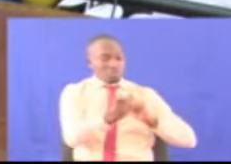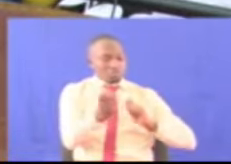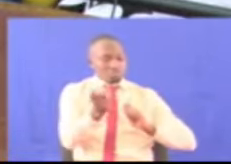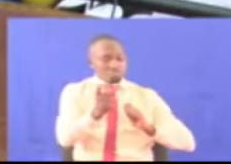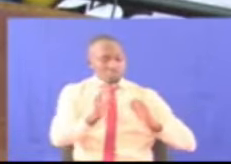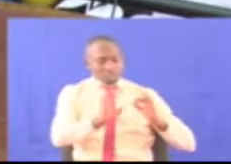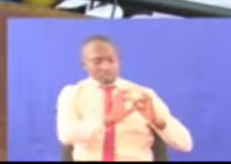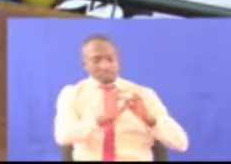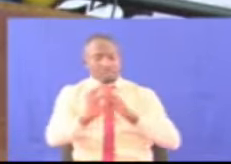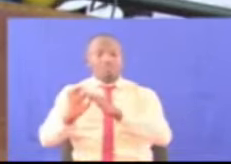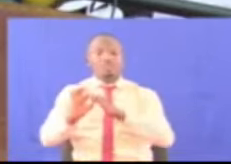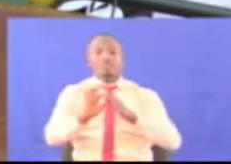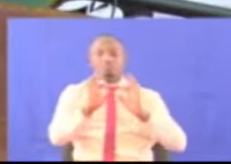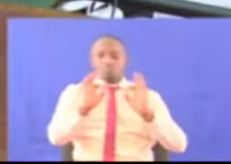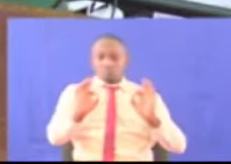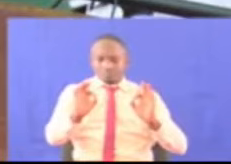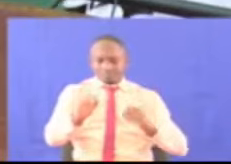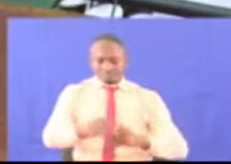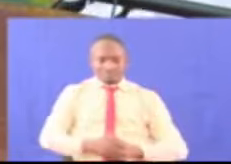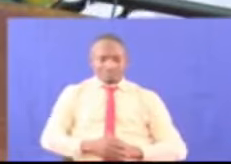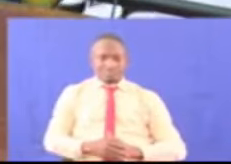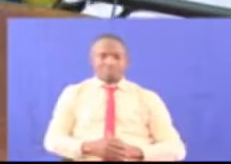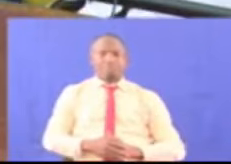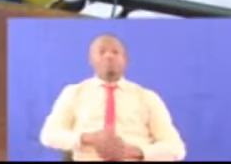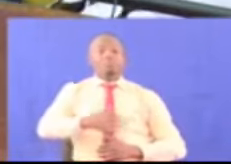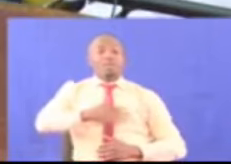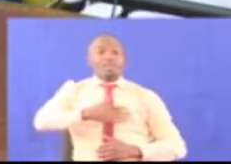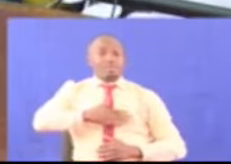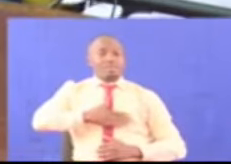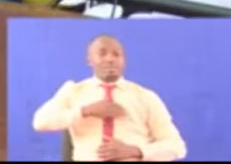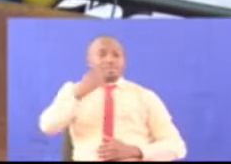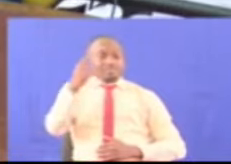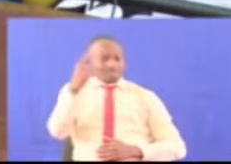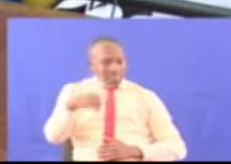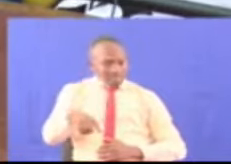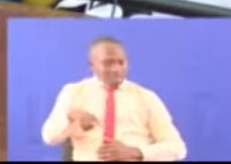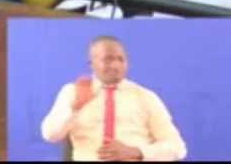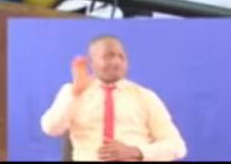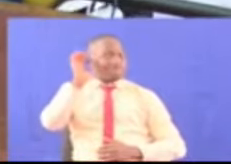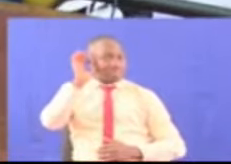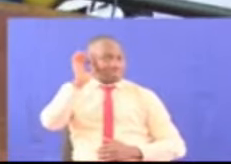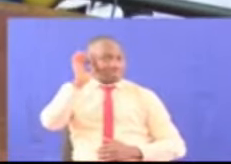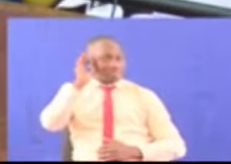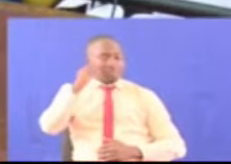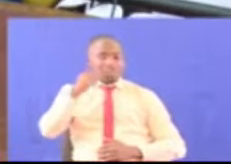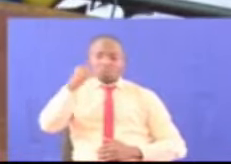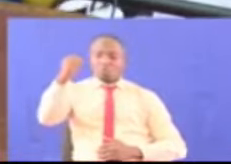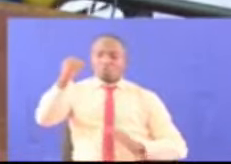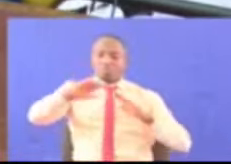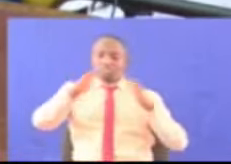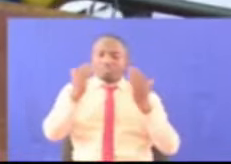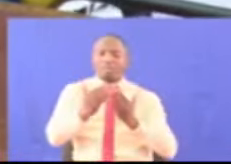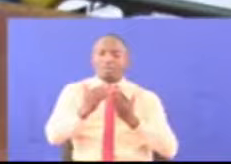kuleta ushindi huu. CCM oye! Asanteni sana kwa kunisikiliza. Kidumu Chama cha Mapinduzi.